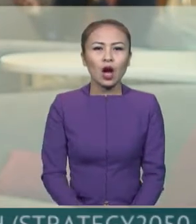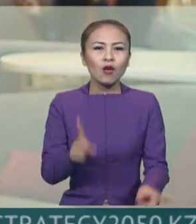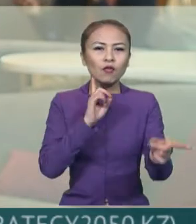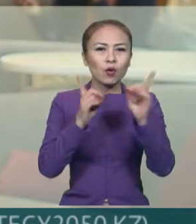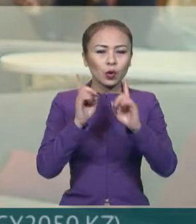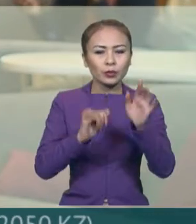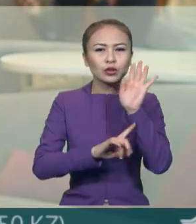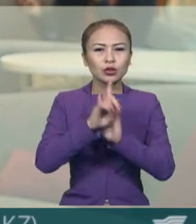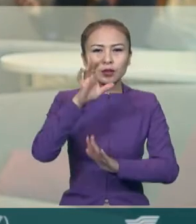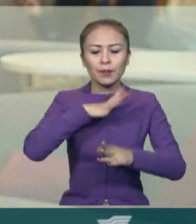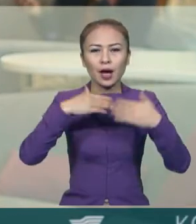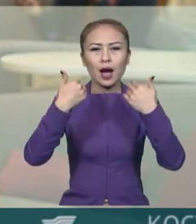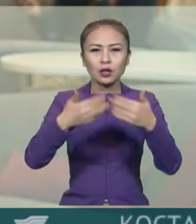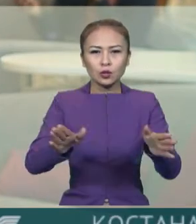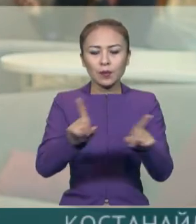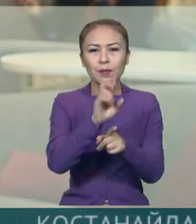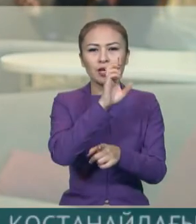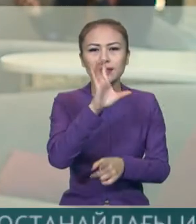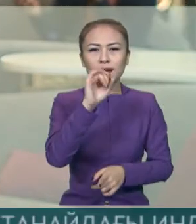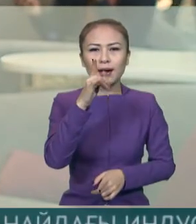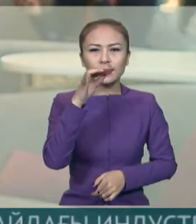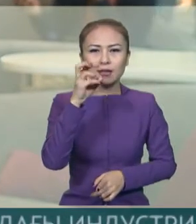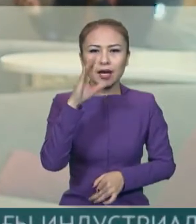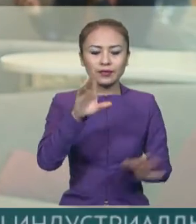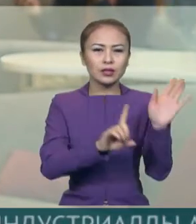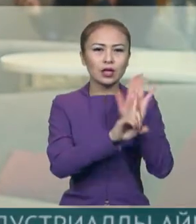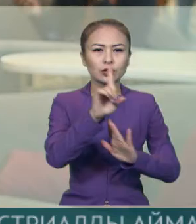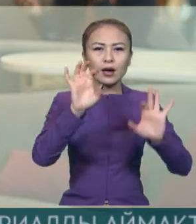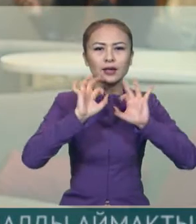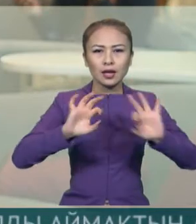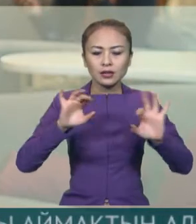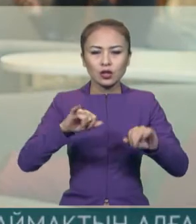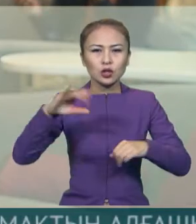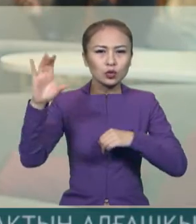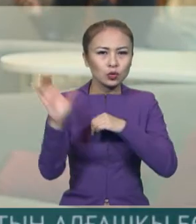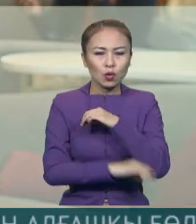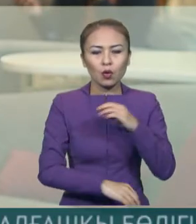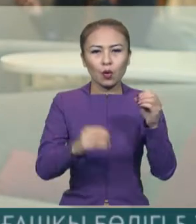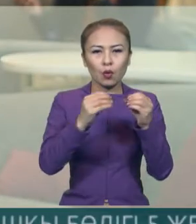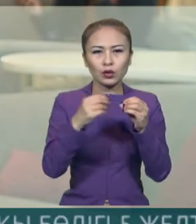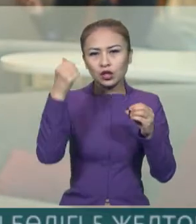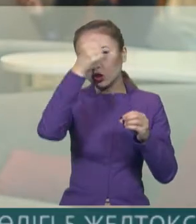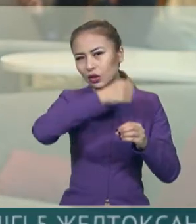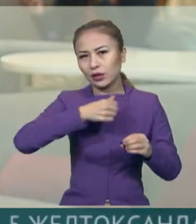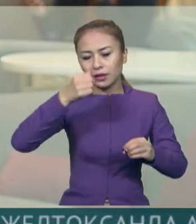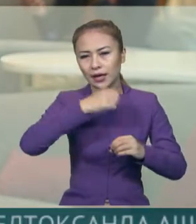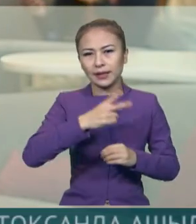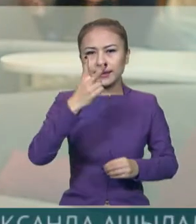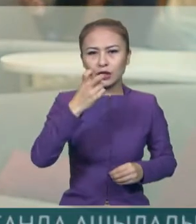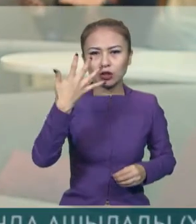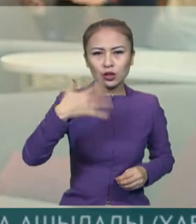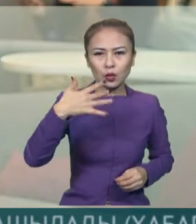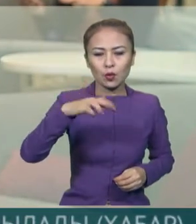Форумның ашылуында премьер-министр Бақытжан Сағынтаев сөз сөйледі. Үкімет басшысы соңғы 10 жылда елге 250 миллиард доллар